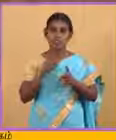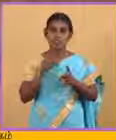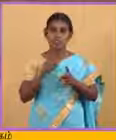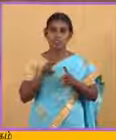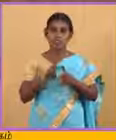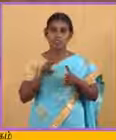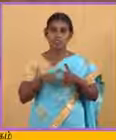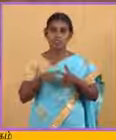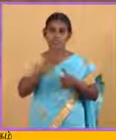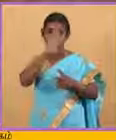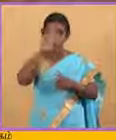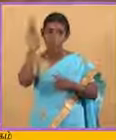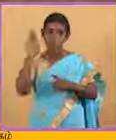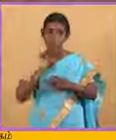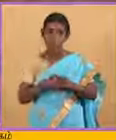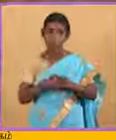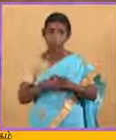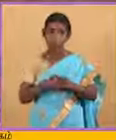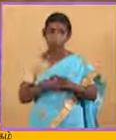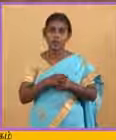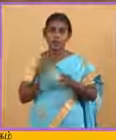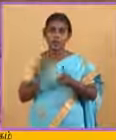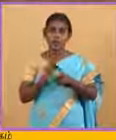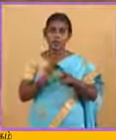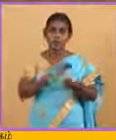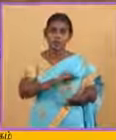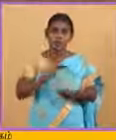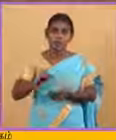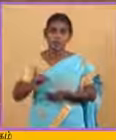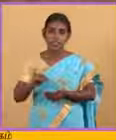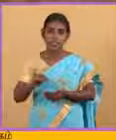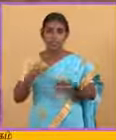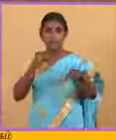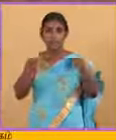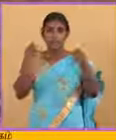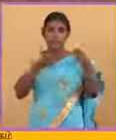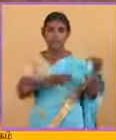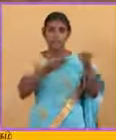அவர்களுக்கு என்ன செய்கிறார், பாரியின் மக்களை மனம் முடித்து கொடுத்தார். மனம் முடித்து